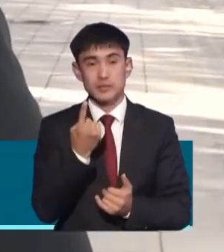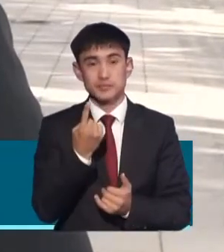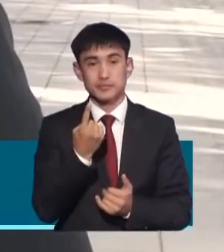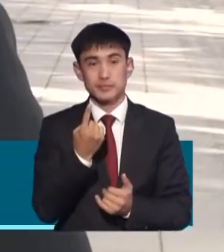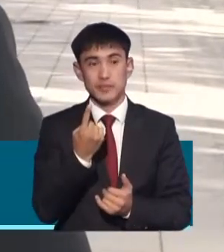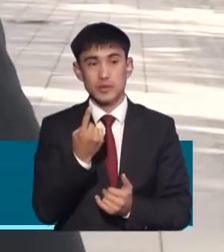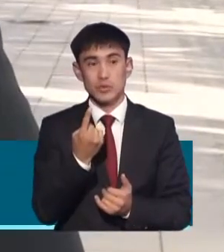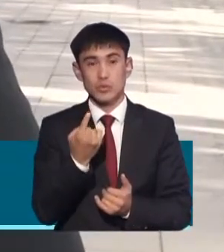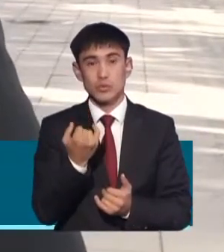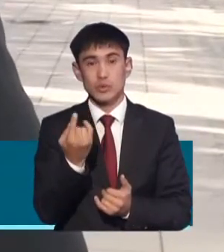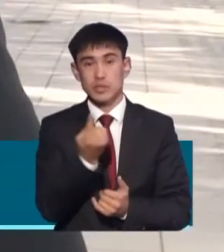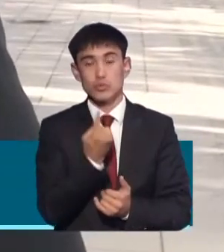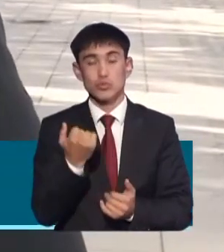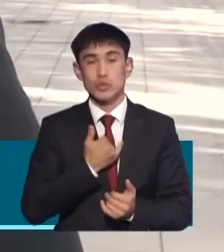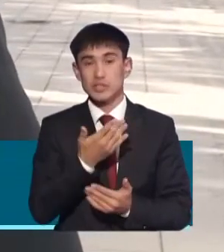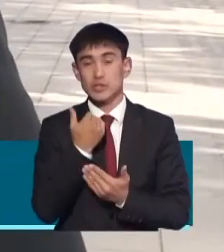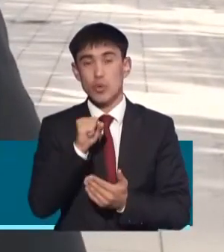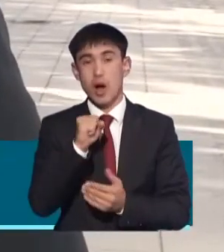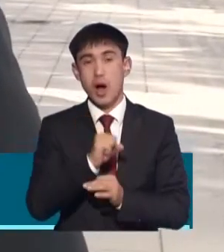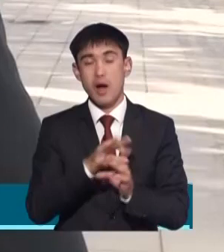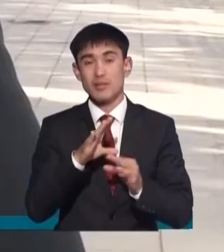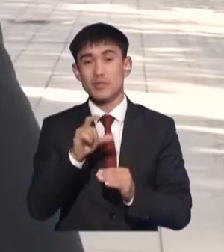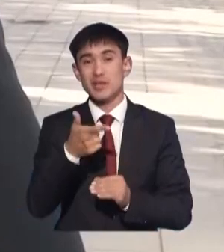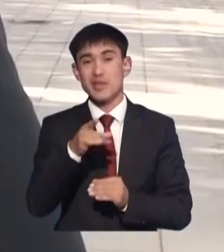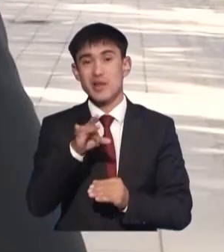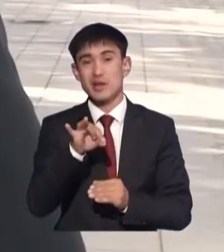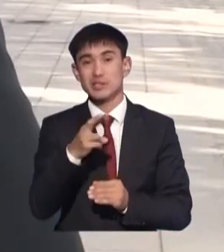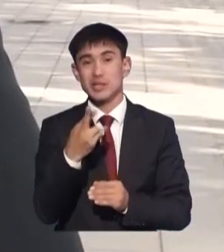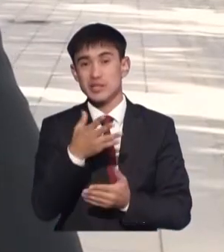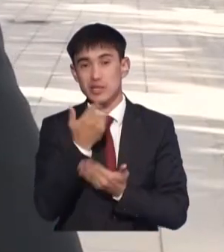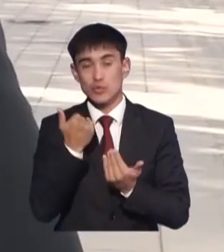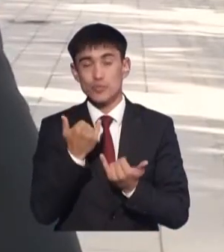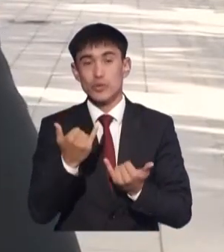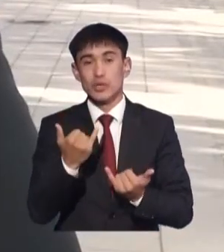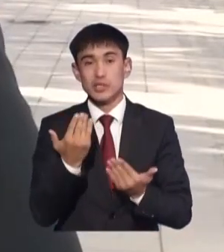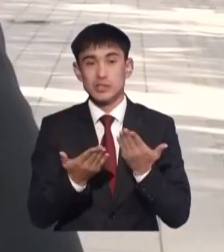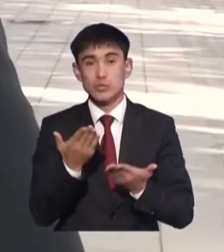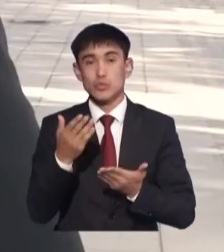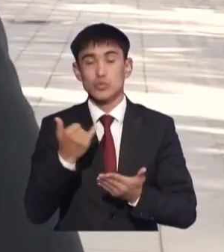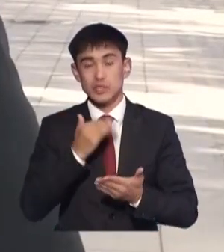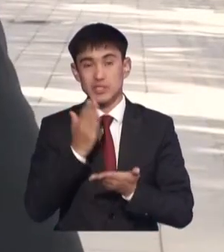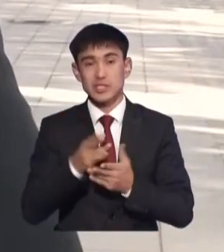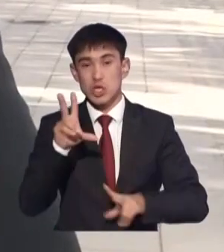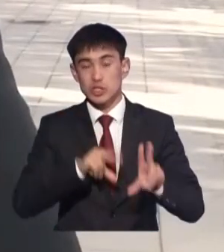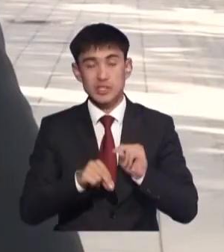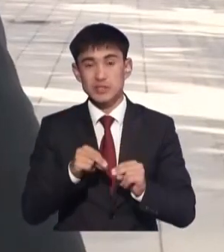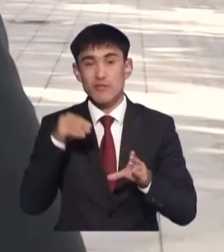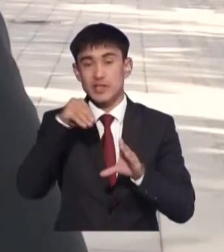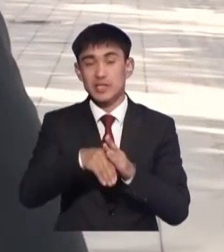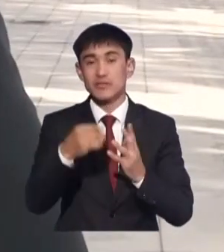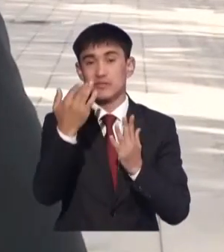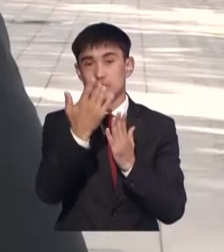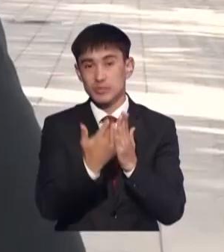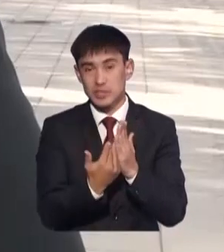нас нет, это непосредственно атомная генерация. То есть, если у нас есть шанс войти в число самых развитых стран,